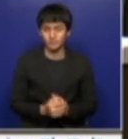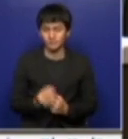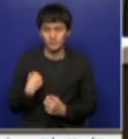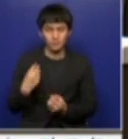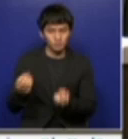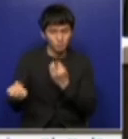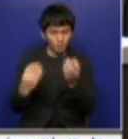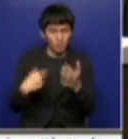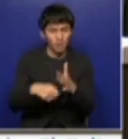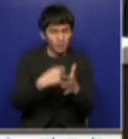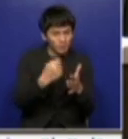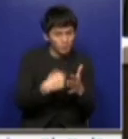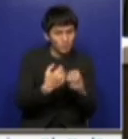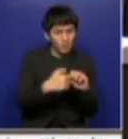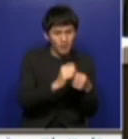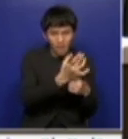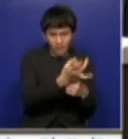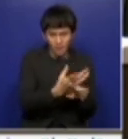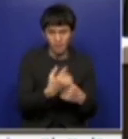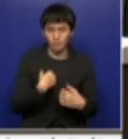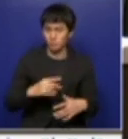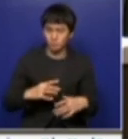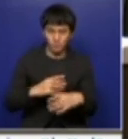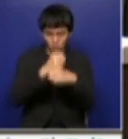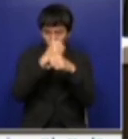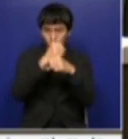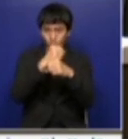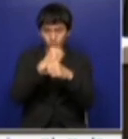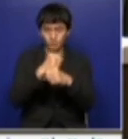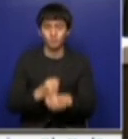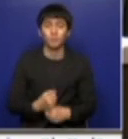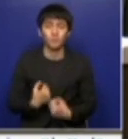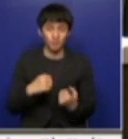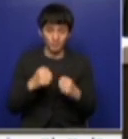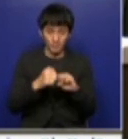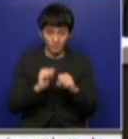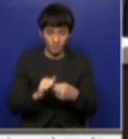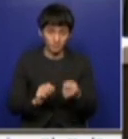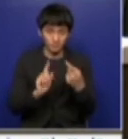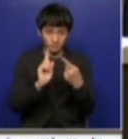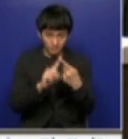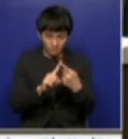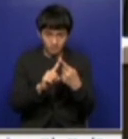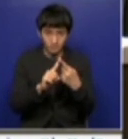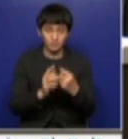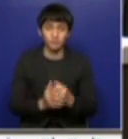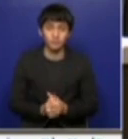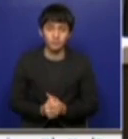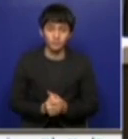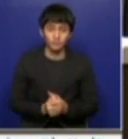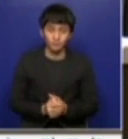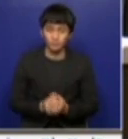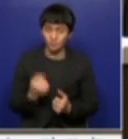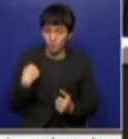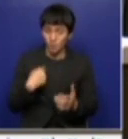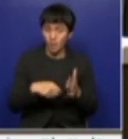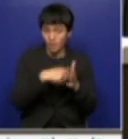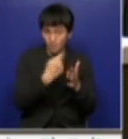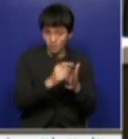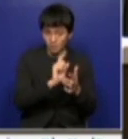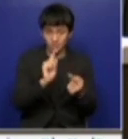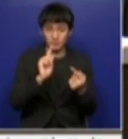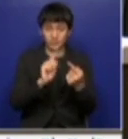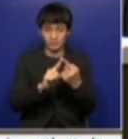สาเหตุของปัญหาผมสรุปยอดครับหนึ่งสาเหตุปัญหาที่เป็นมูลเหตุและ